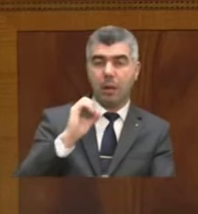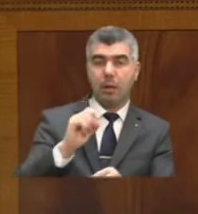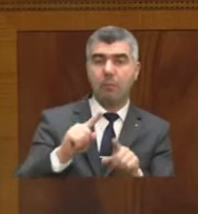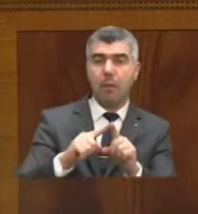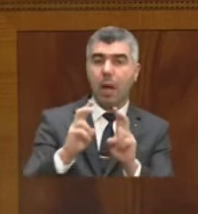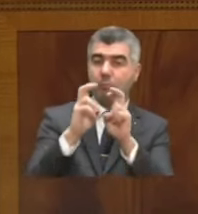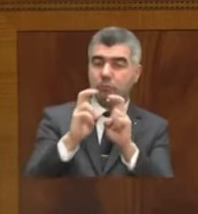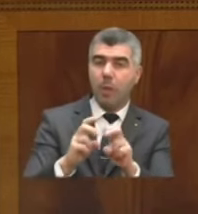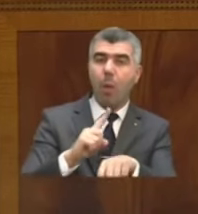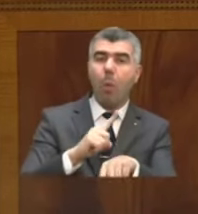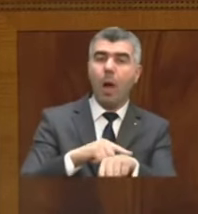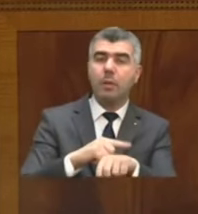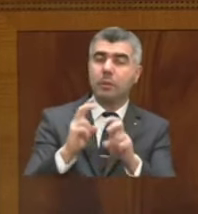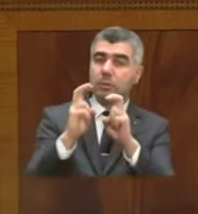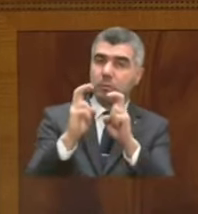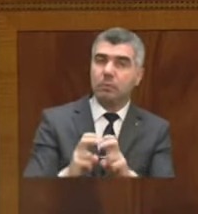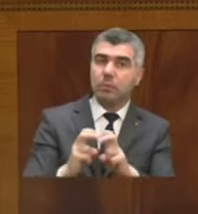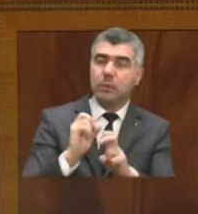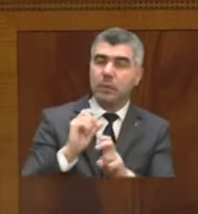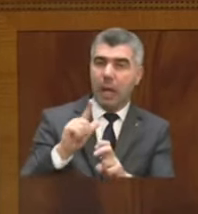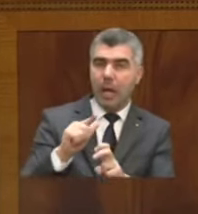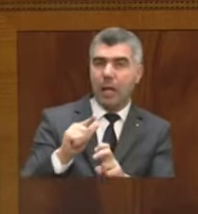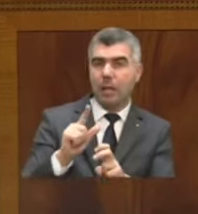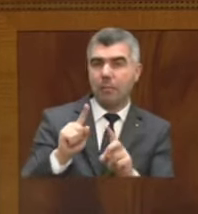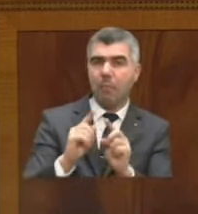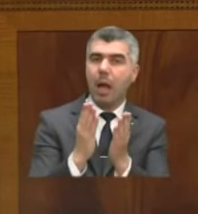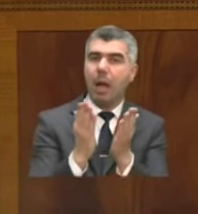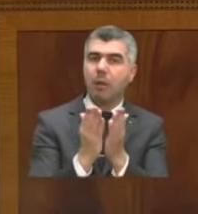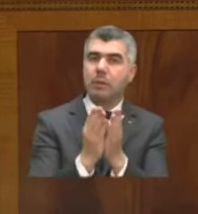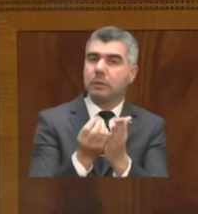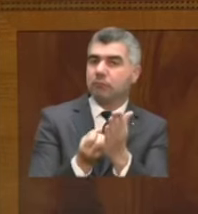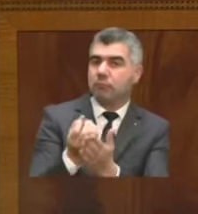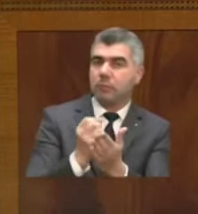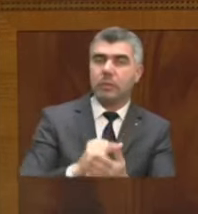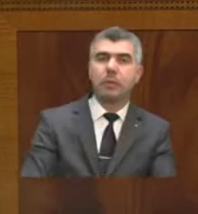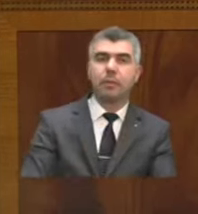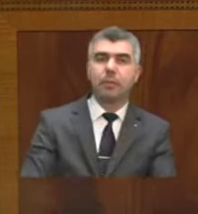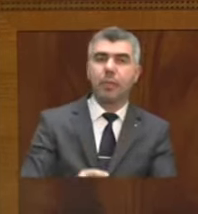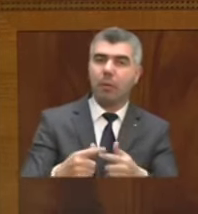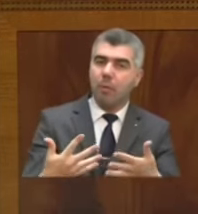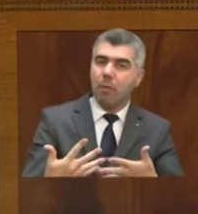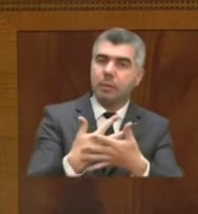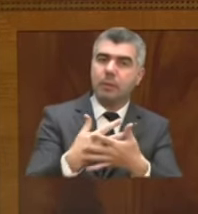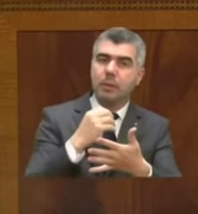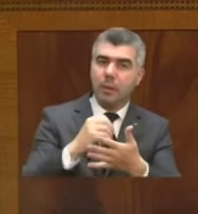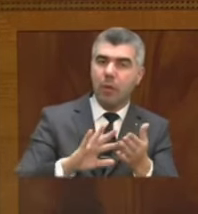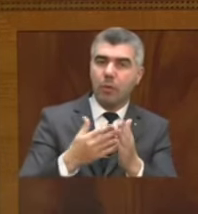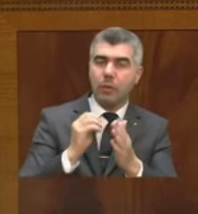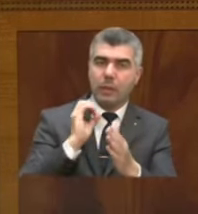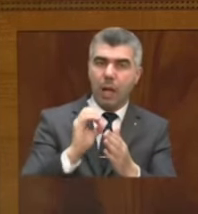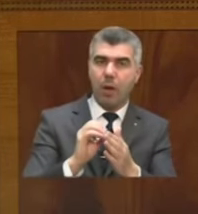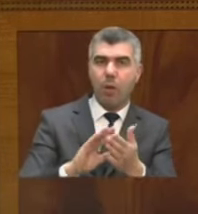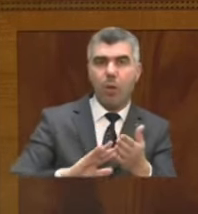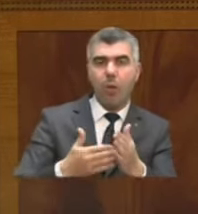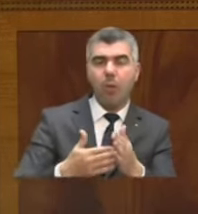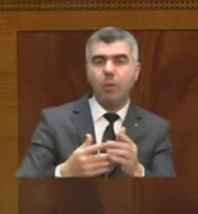تقليص الوعاء الزمني لبعض الوحدات الدراسية ودمج الوحدات التعليمية المتكاملة